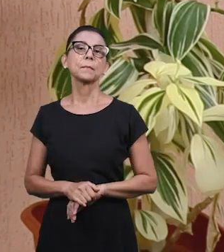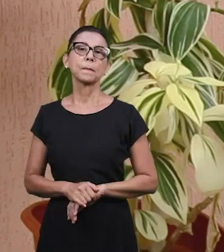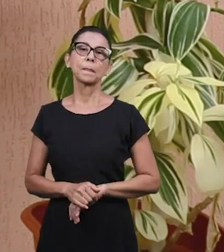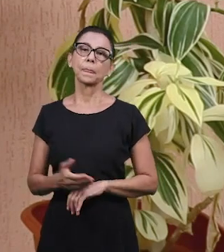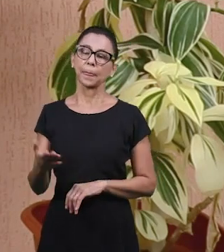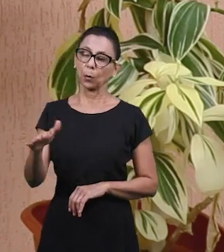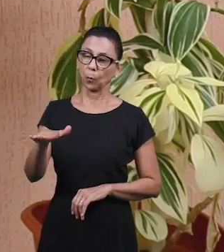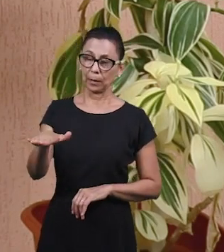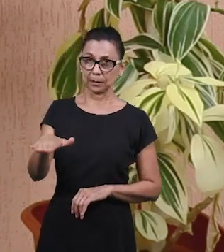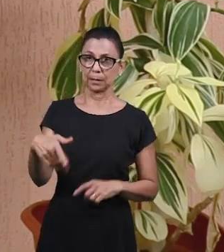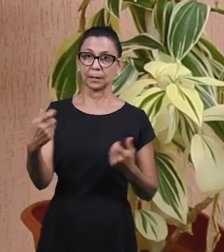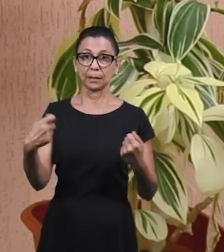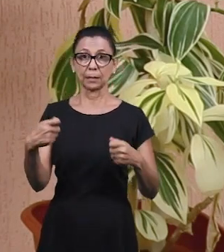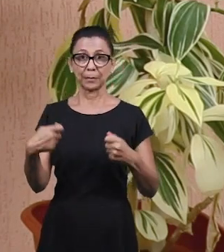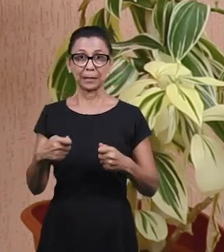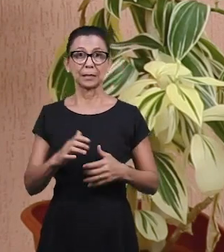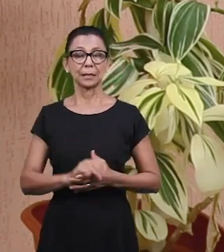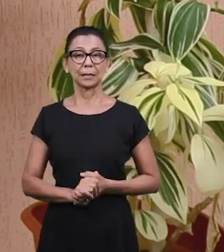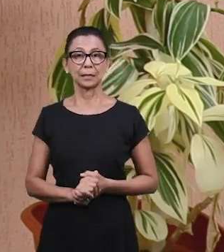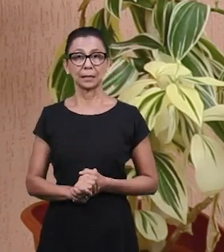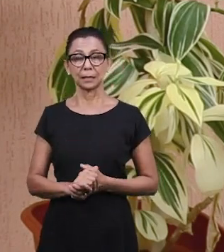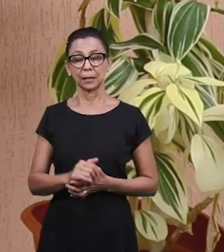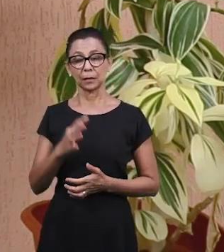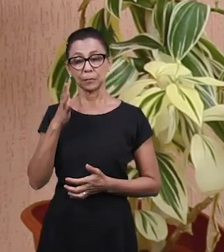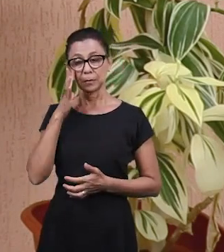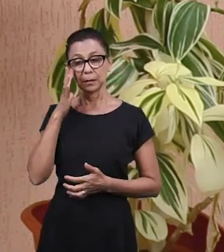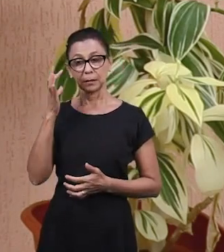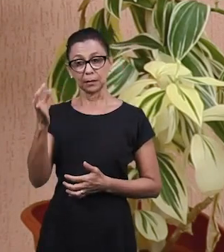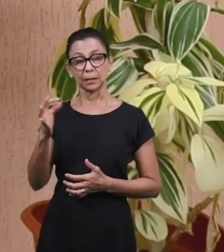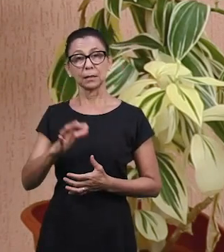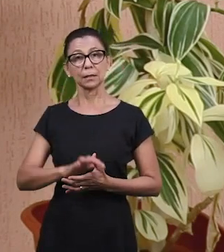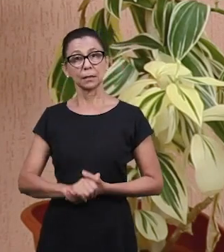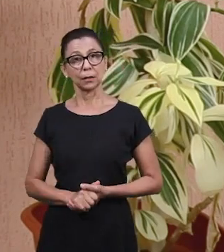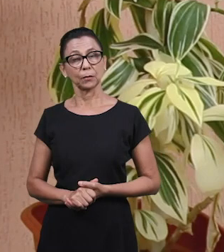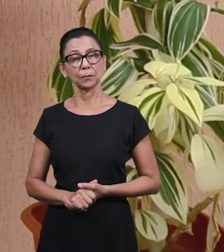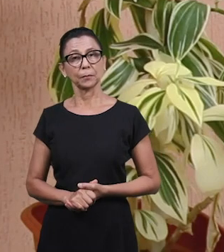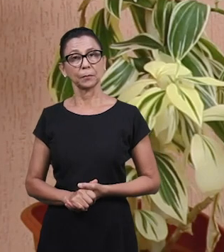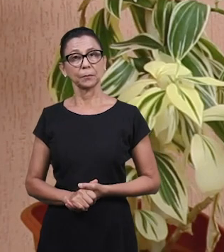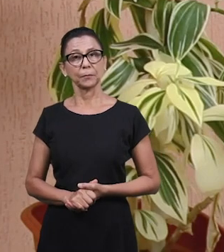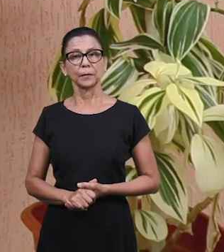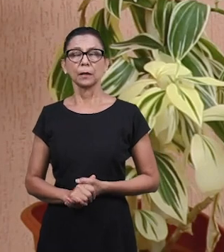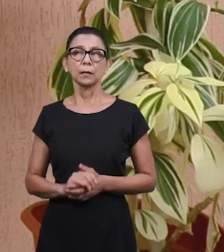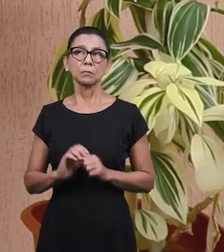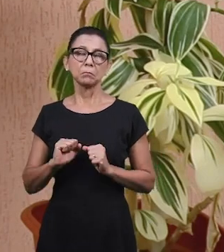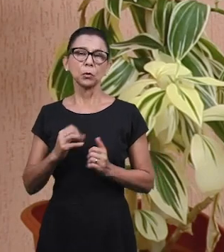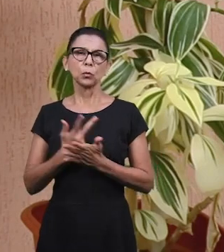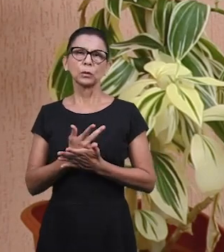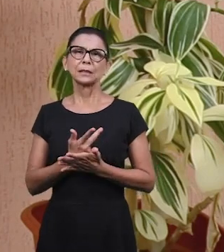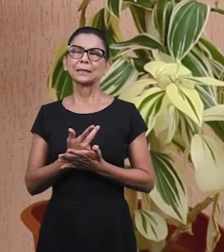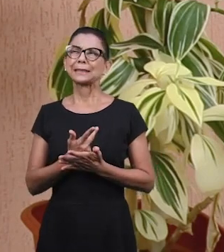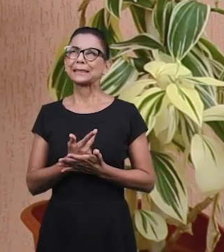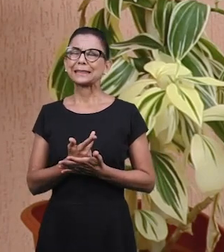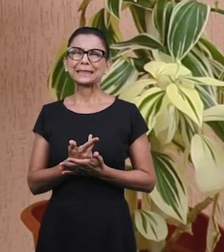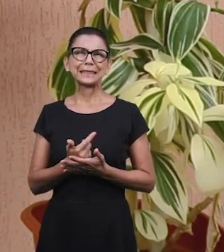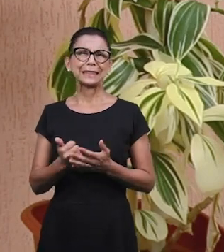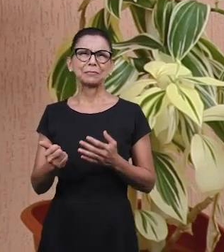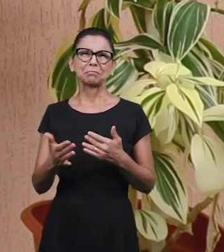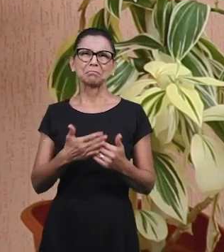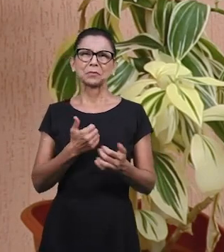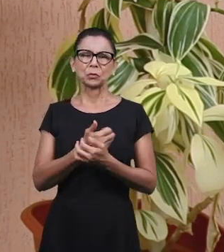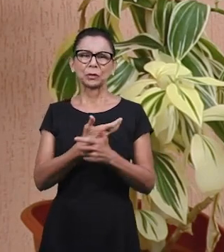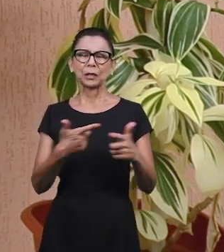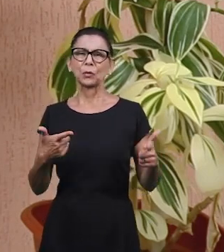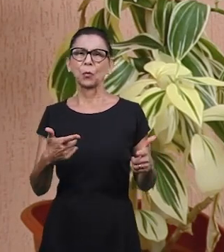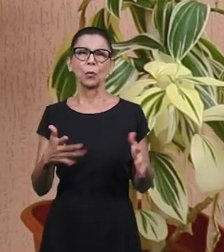Donc l'enfant a besoin d'être capable de cela. Comme aussi, elle ne peut pas avoir une hyperfocalisation qui peut se passer